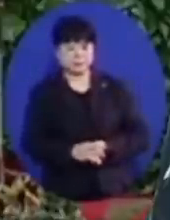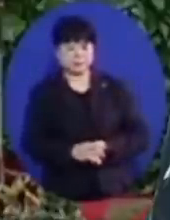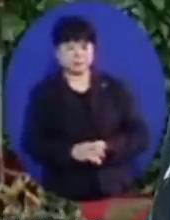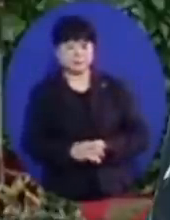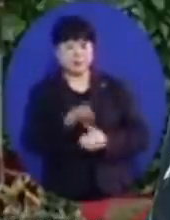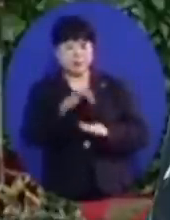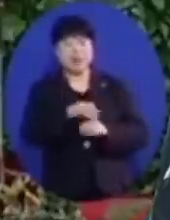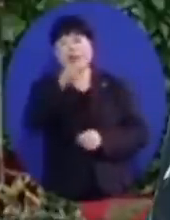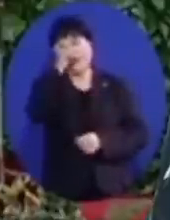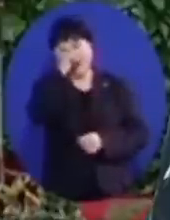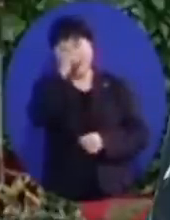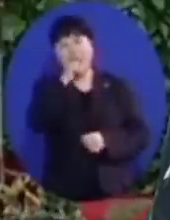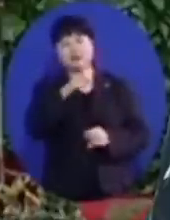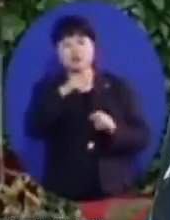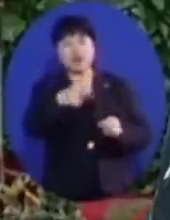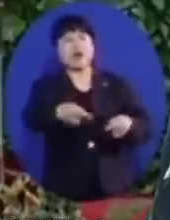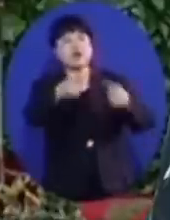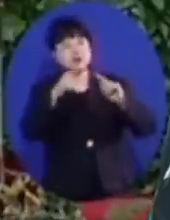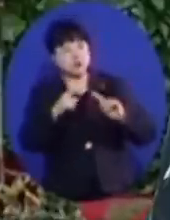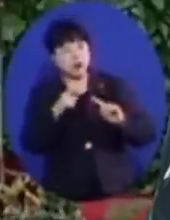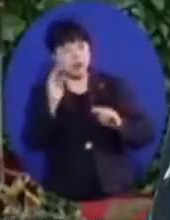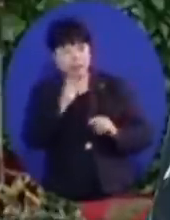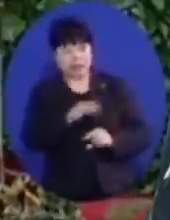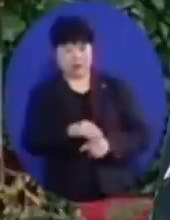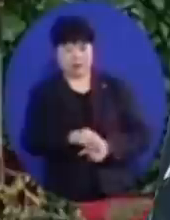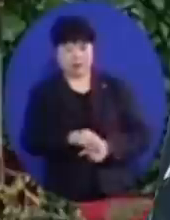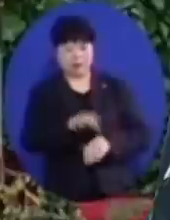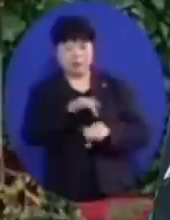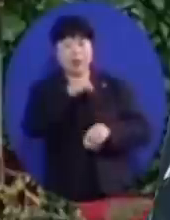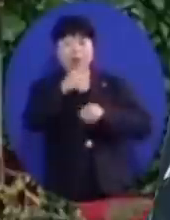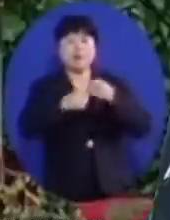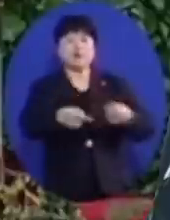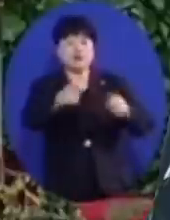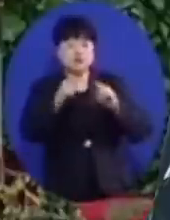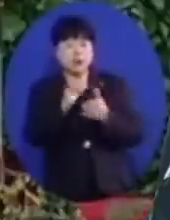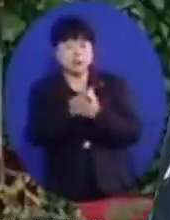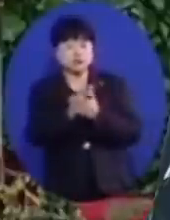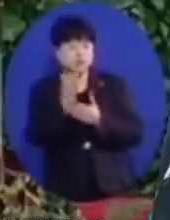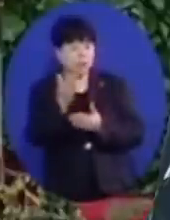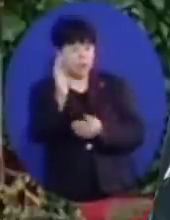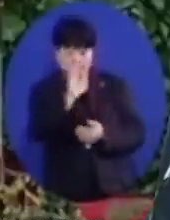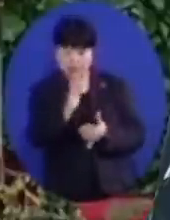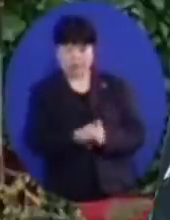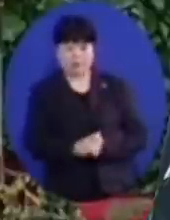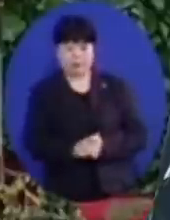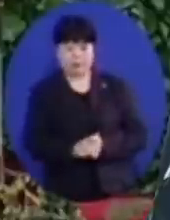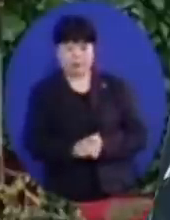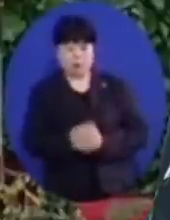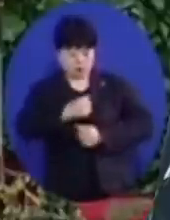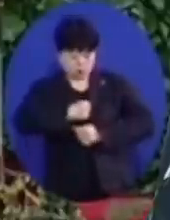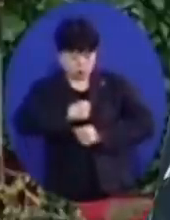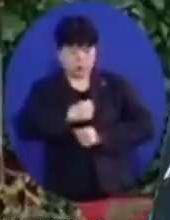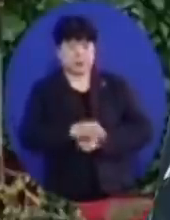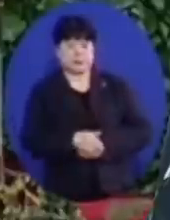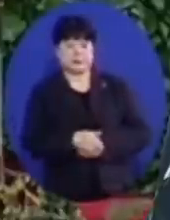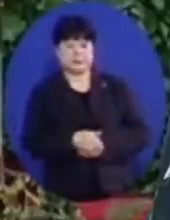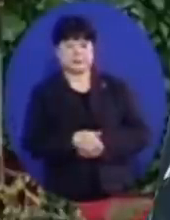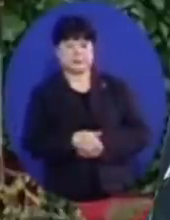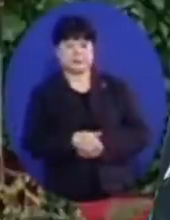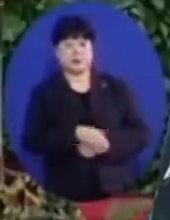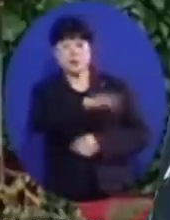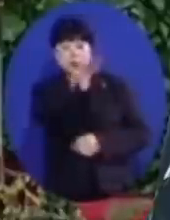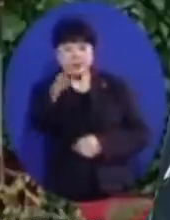그러면 나이가 마음대로 왔다 갔다 하니 참 좋다 그래도 친구가 돼버리고 세상적인 사람이 되고 많은 것입니다 우리는